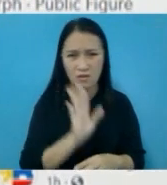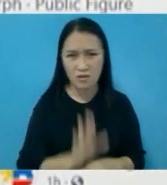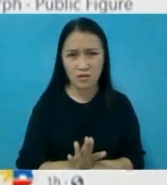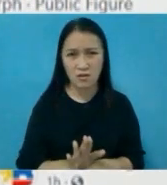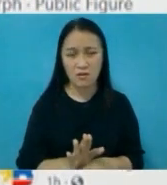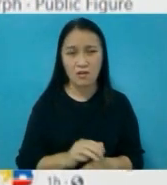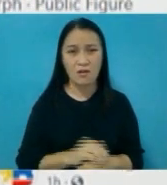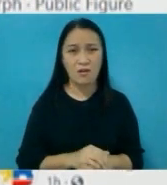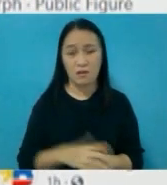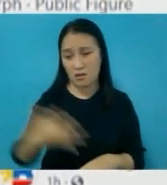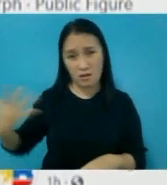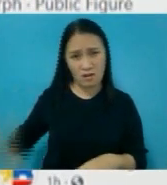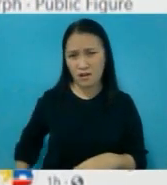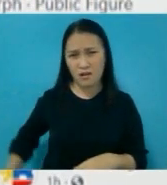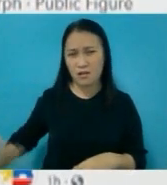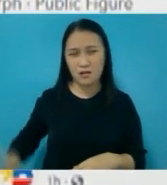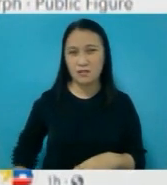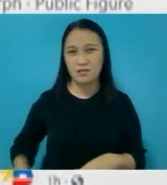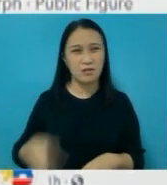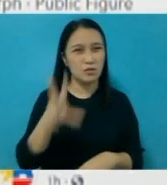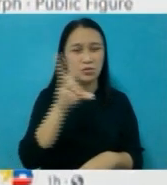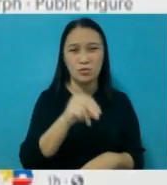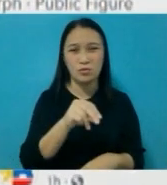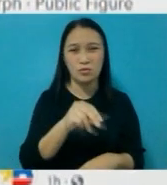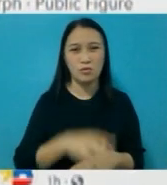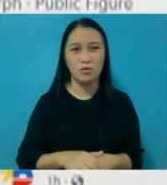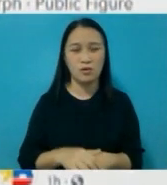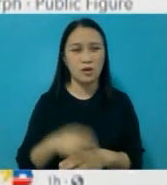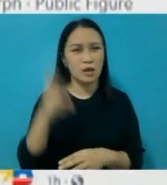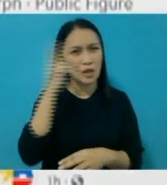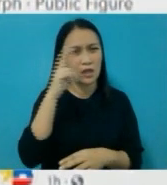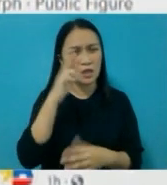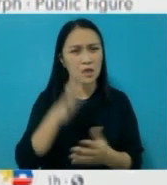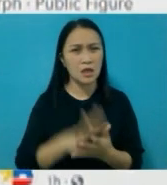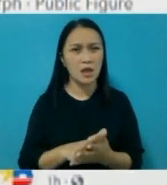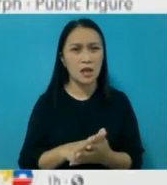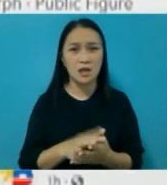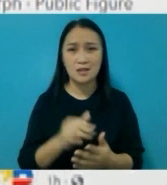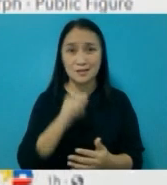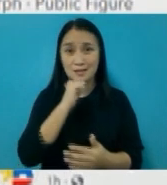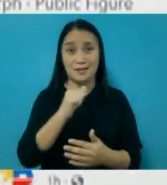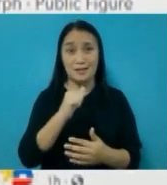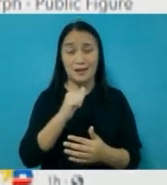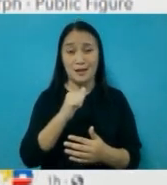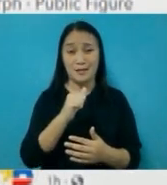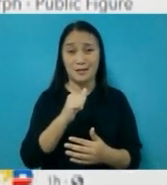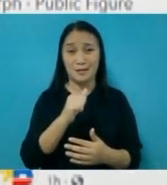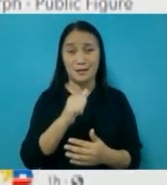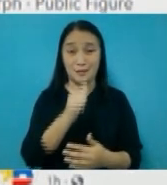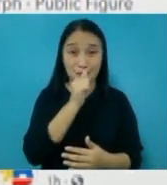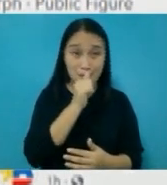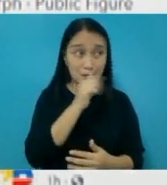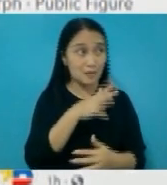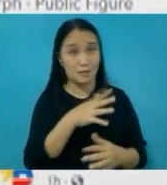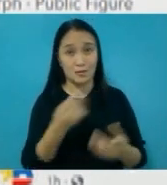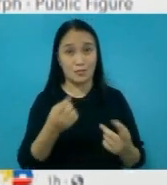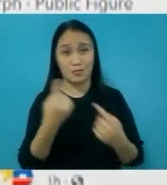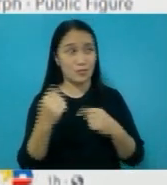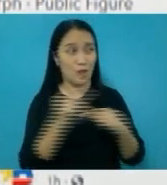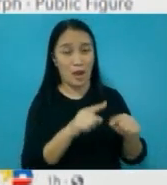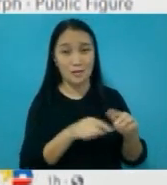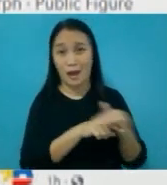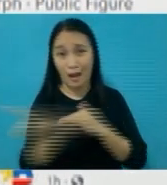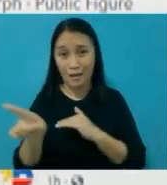korupsyon. Ito anya ang dahilan kaya hindi siya tumakbo o nagtago. Samantala, ibinasura naman ang demurrer to evidence